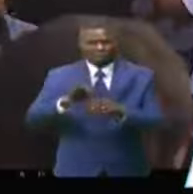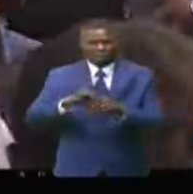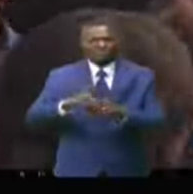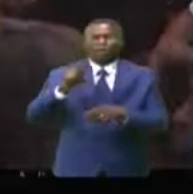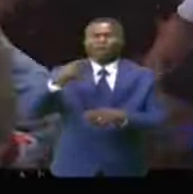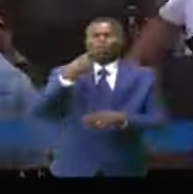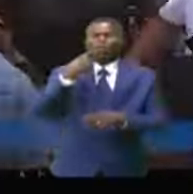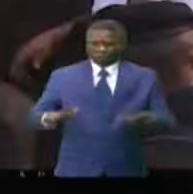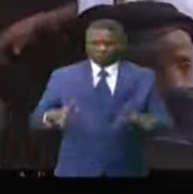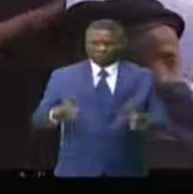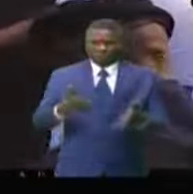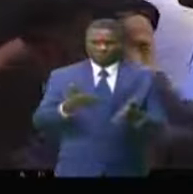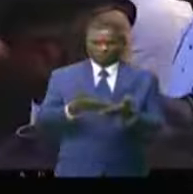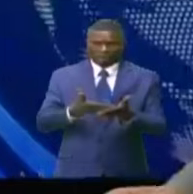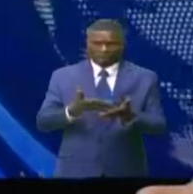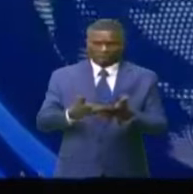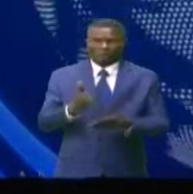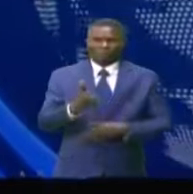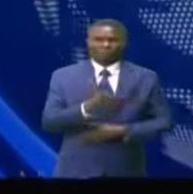l'UDPS son mine.